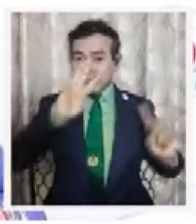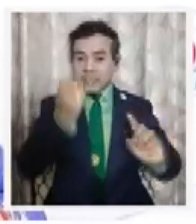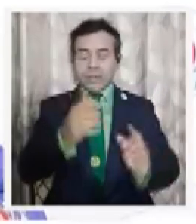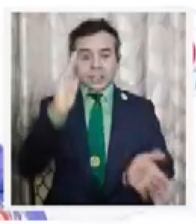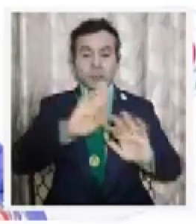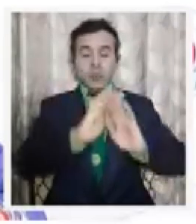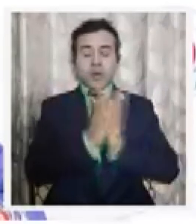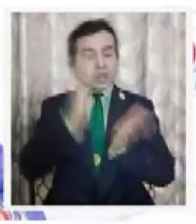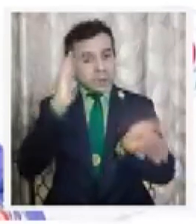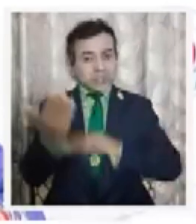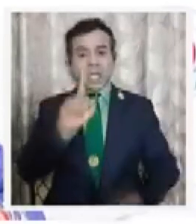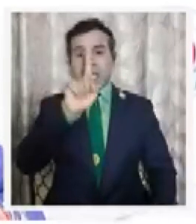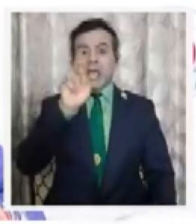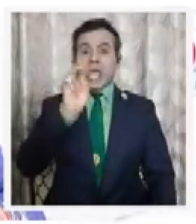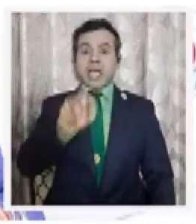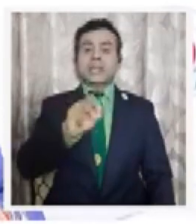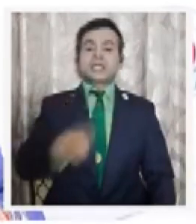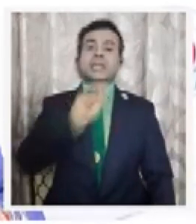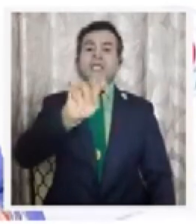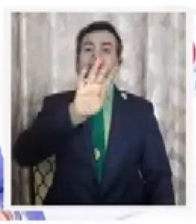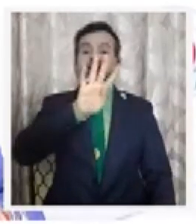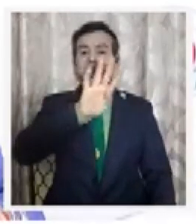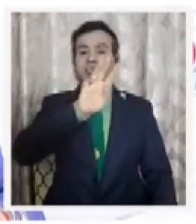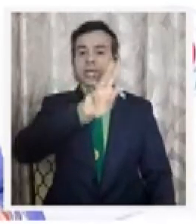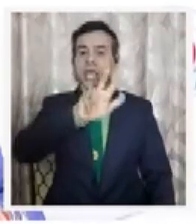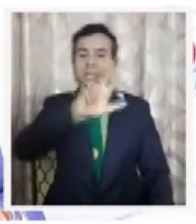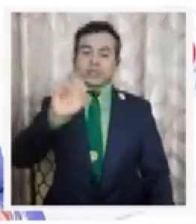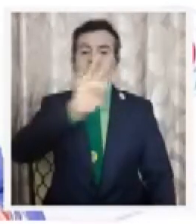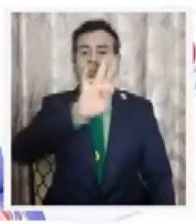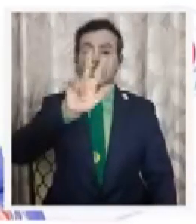24 ঘন্টায় মৃত্যুবরণ করেছেন 64 জন এবং এ পর্যন্ত